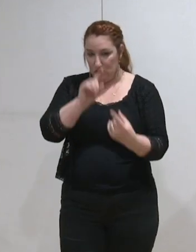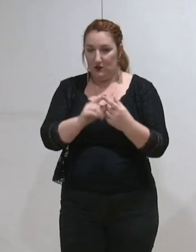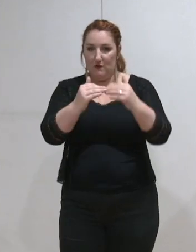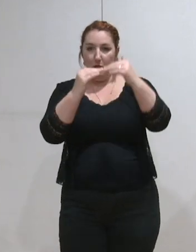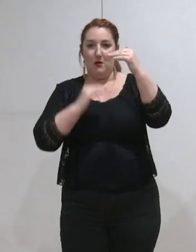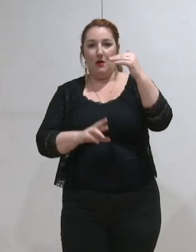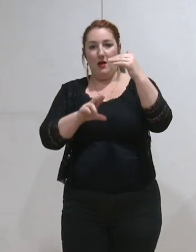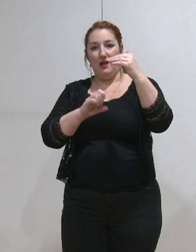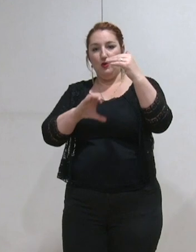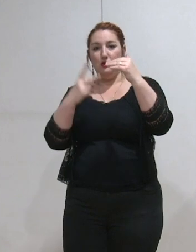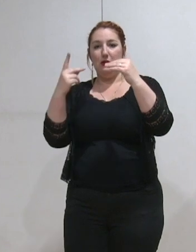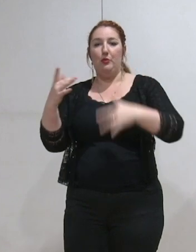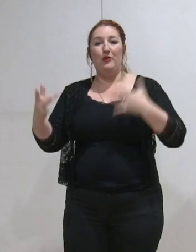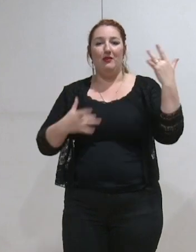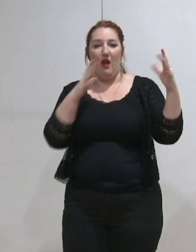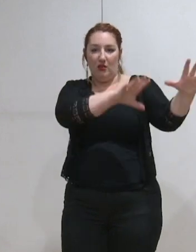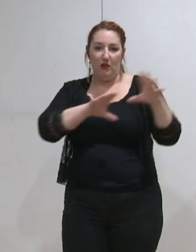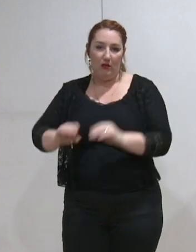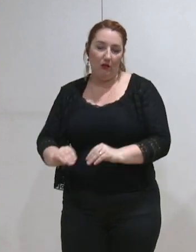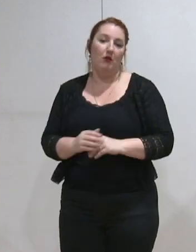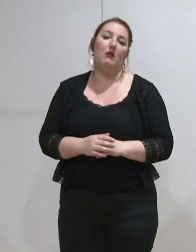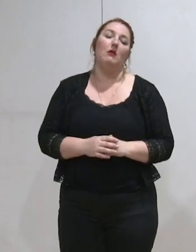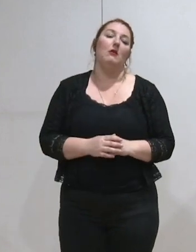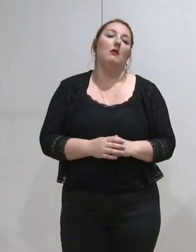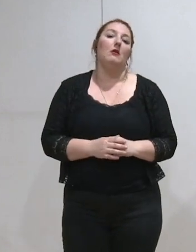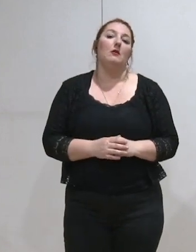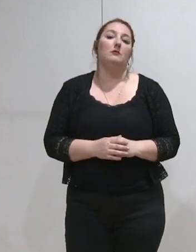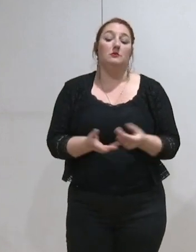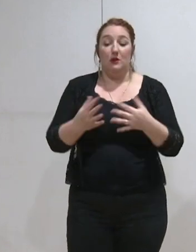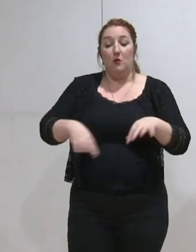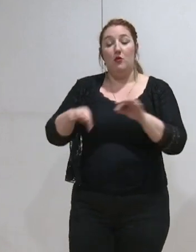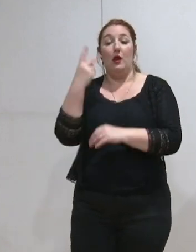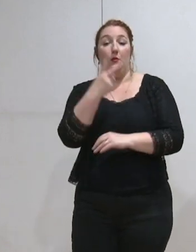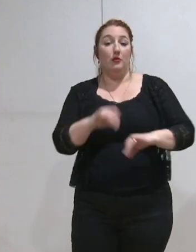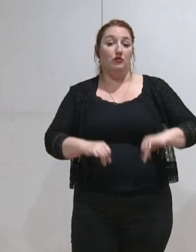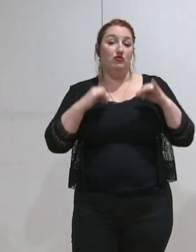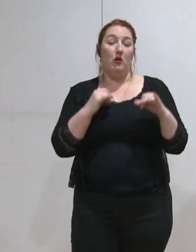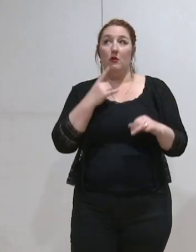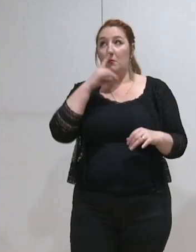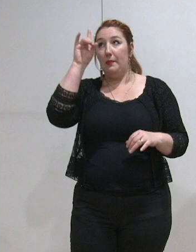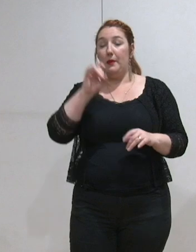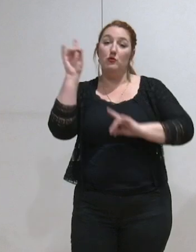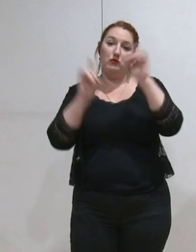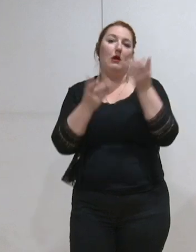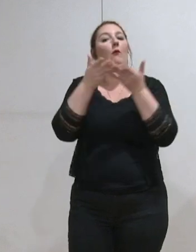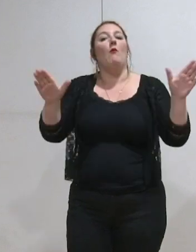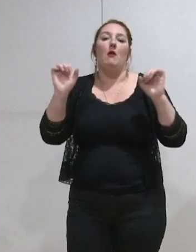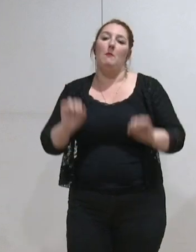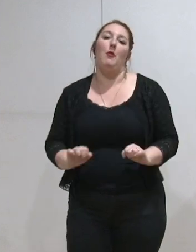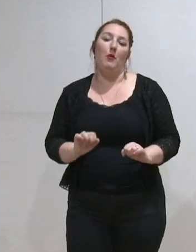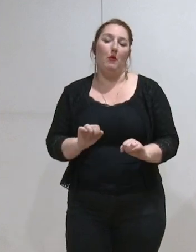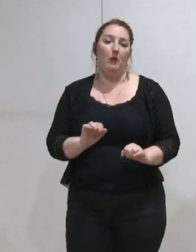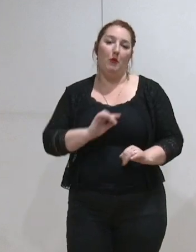rez-de-chaussée du théâtre des donc de du local dès début juillet la ville accompagne ce